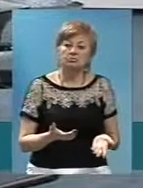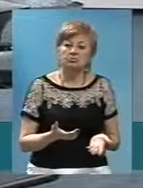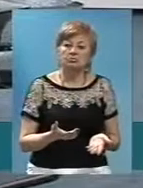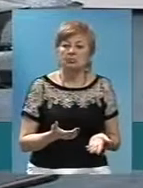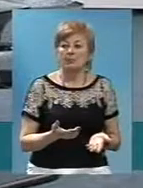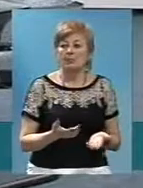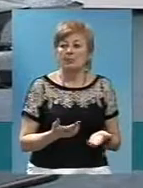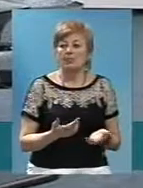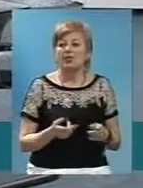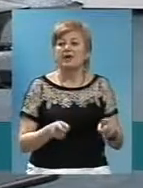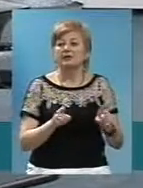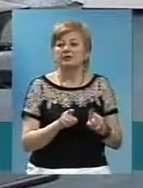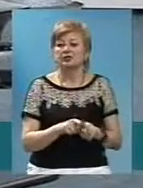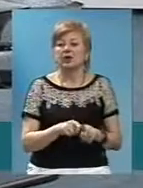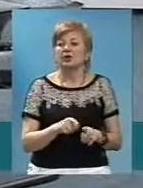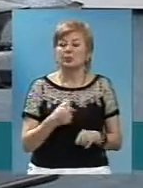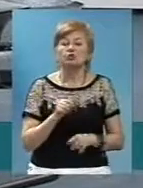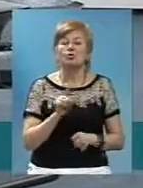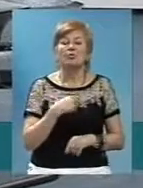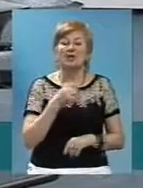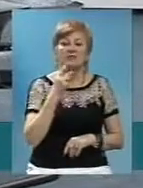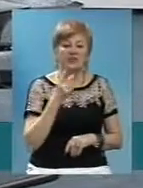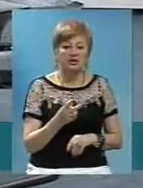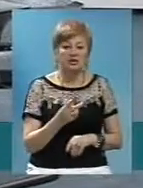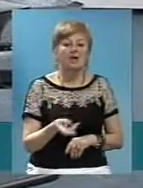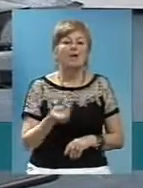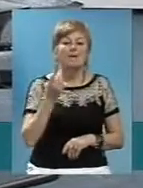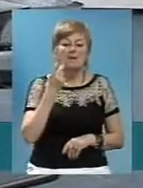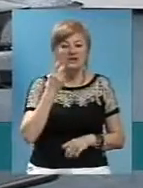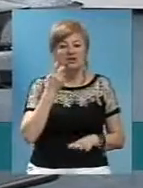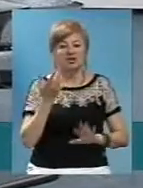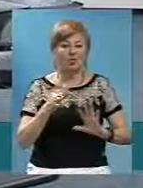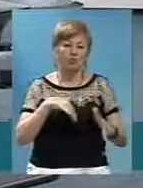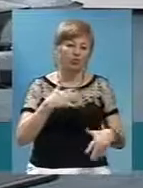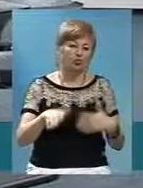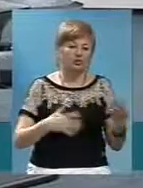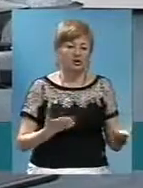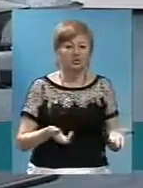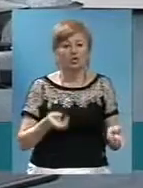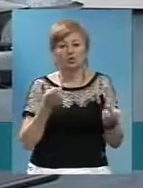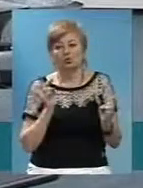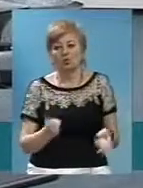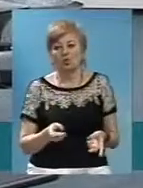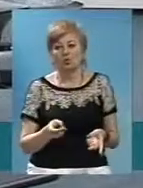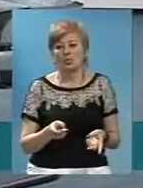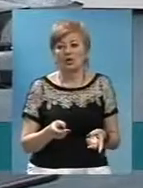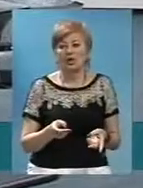Боїнг так само. І що ми бачимо? Постійна плутанина. Та це не ми, це хтось. Угу. А якщо і ми, то